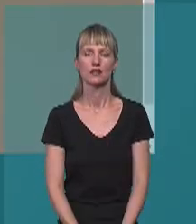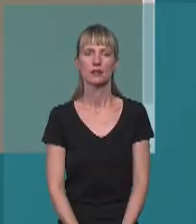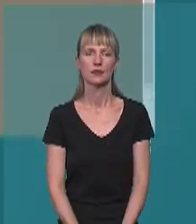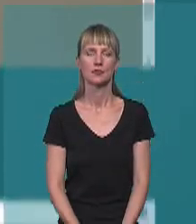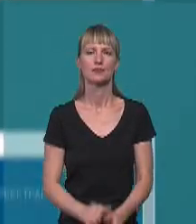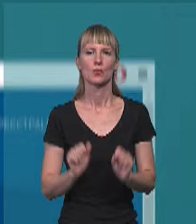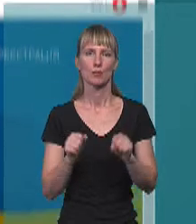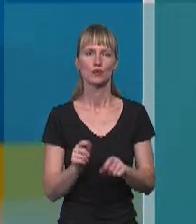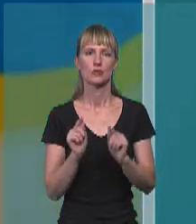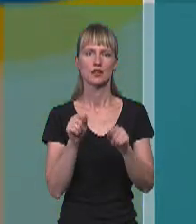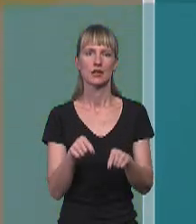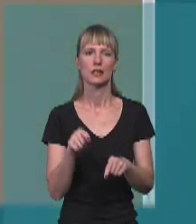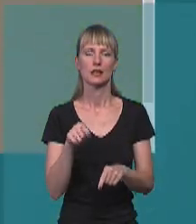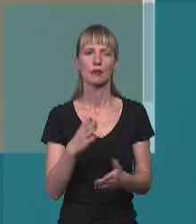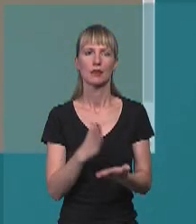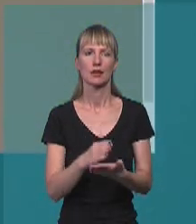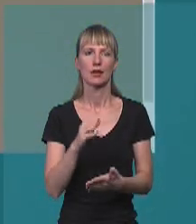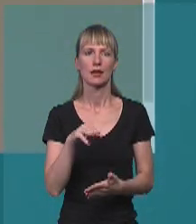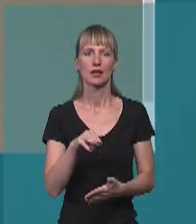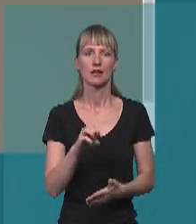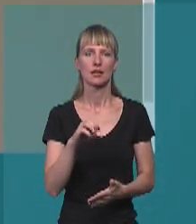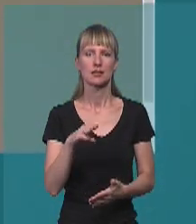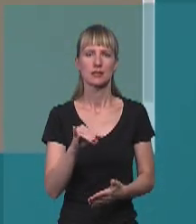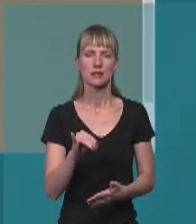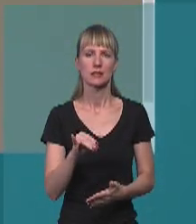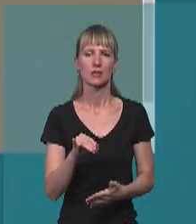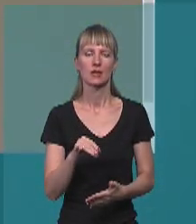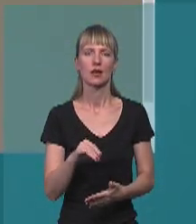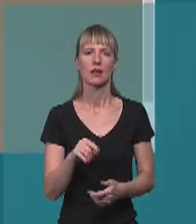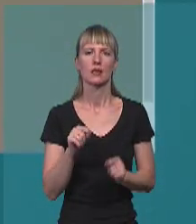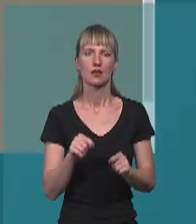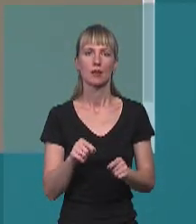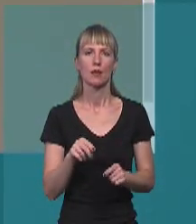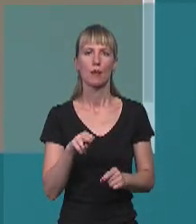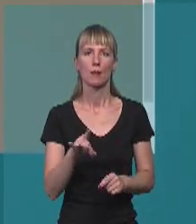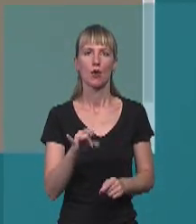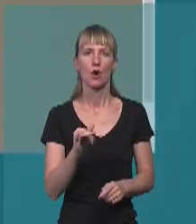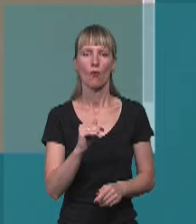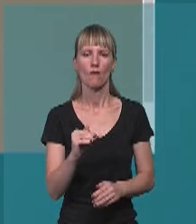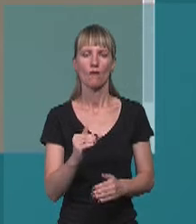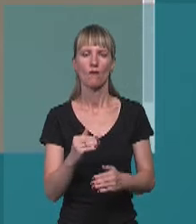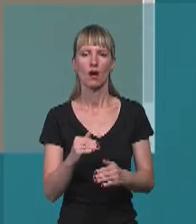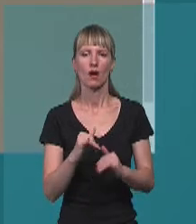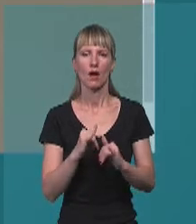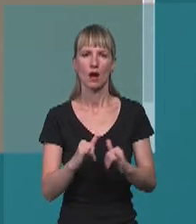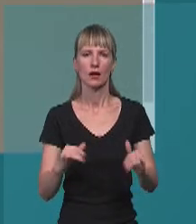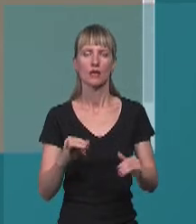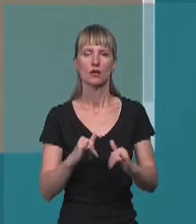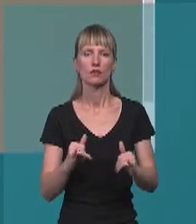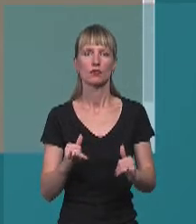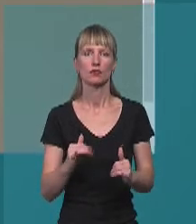зайти, там є тести, можна, да, там також, да, потрібно, да, це, зареєструватися. Да, платформа це профорієнтації інша, та так? розвитку кар'єри. Да. Ну,